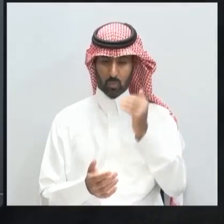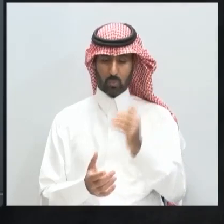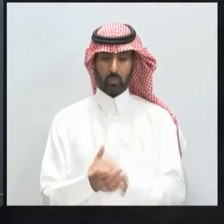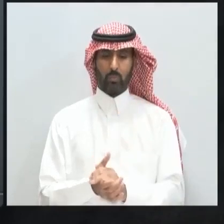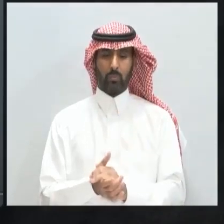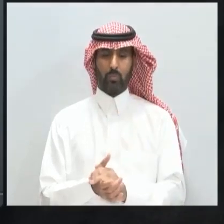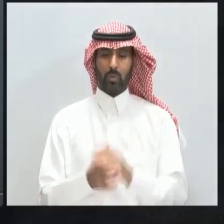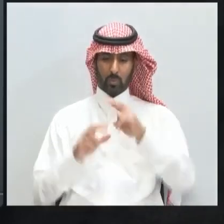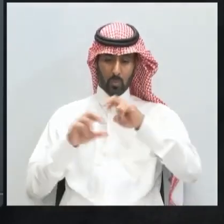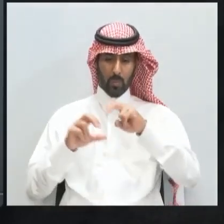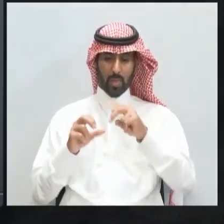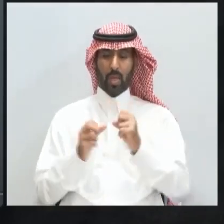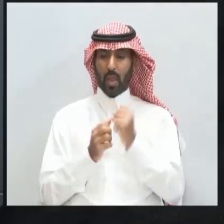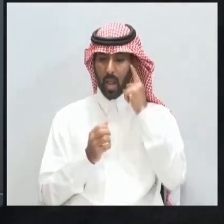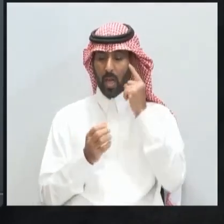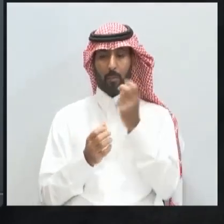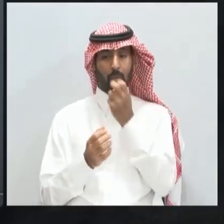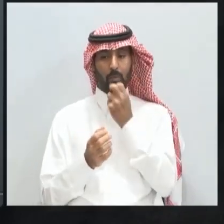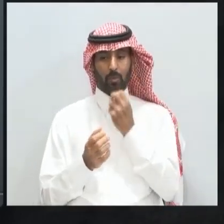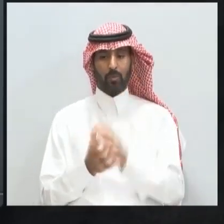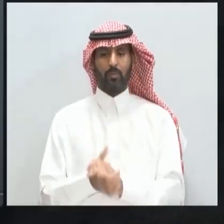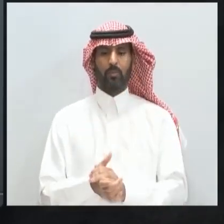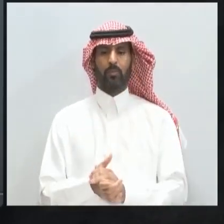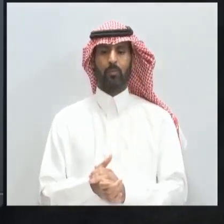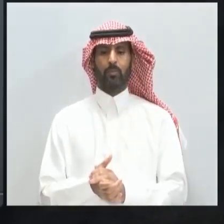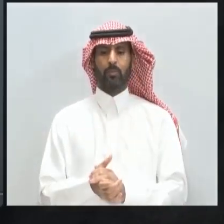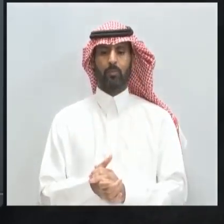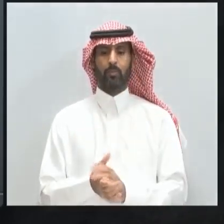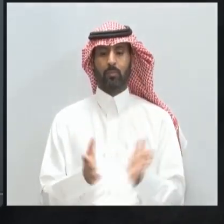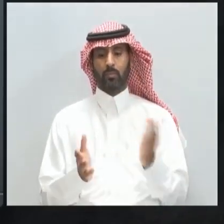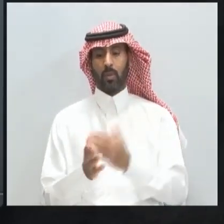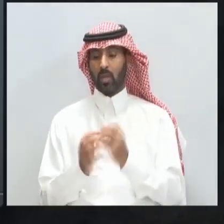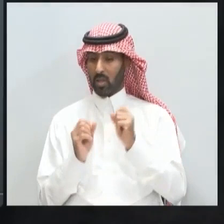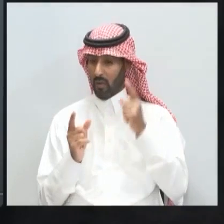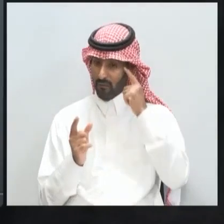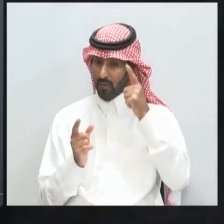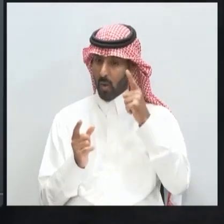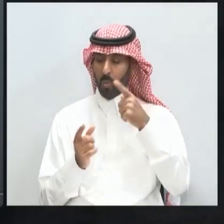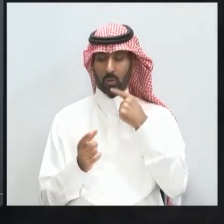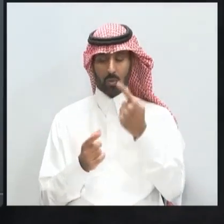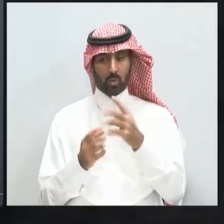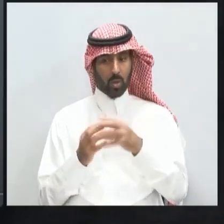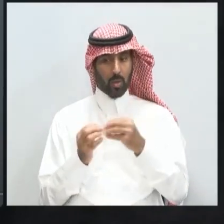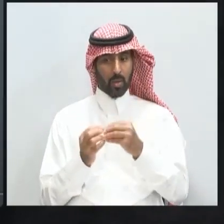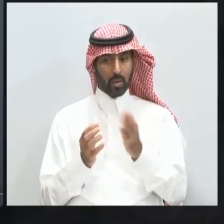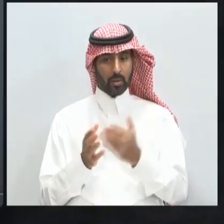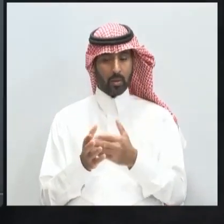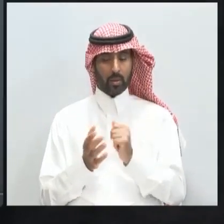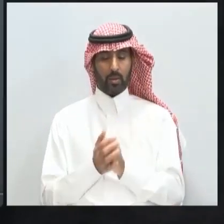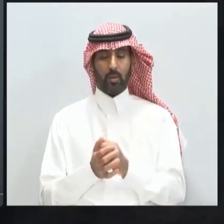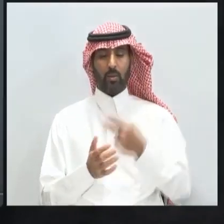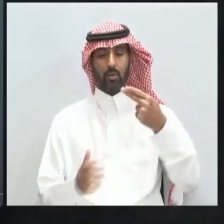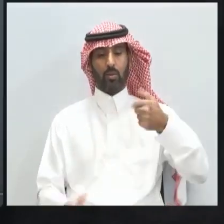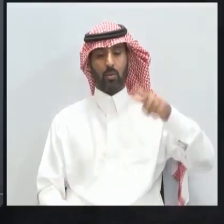ومباحثه وما اردنا تعلمه في هذا اليوم حتى نفهم ماذا يراد بمعنى